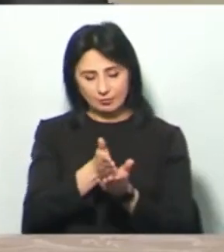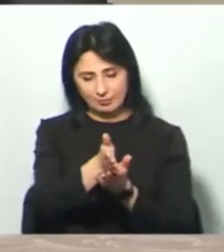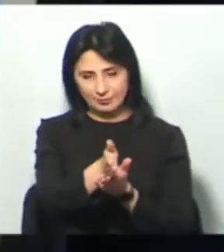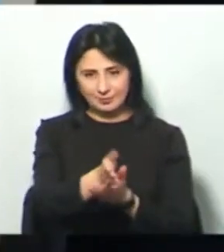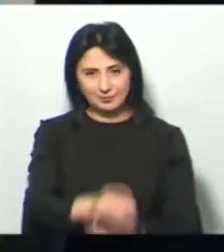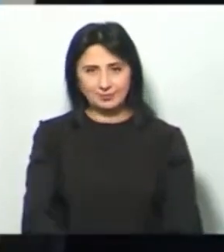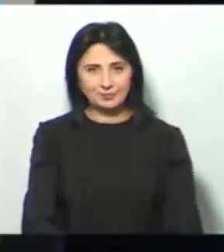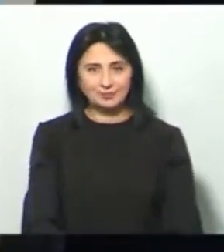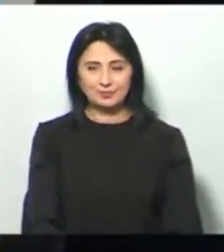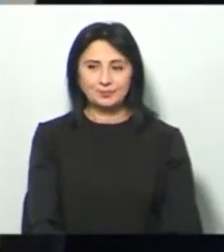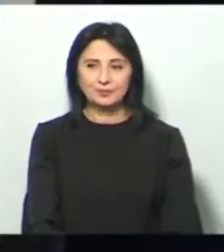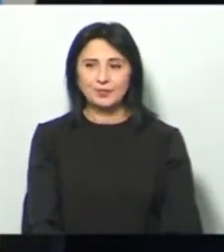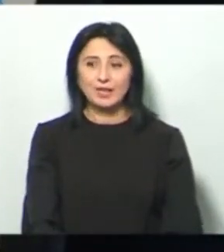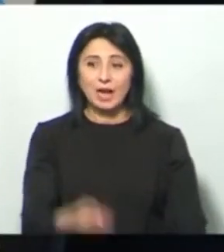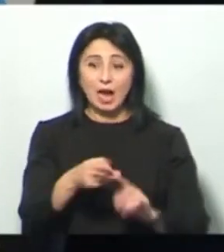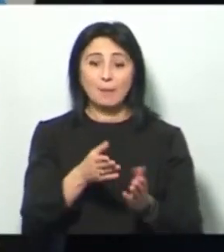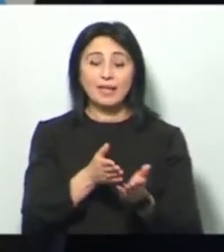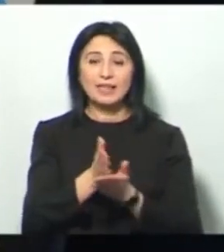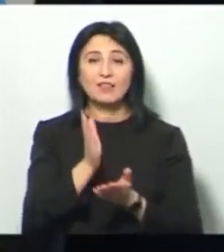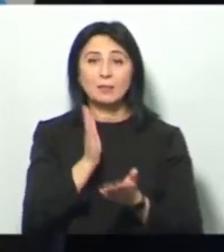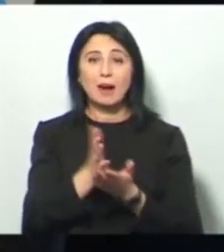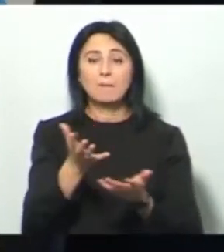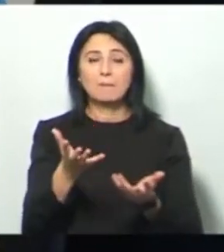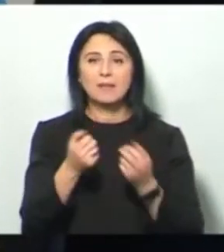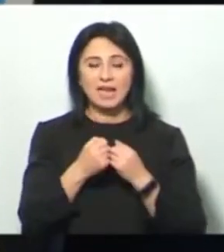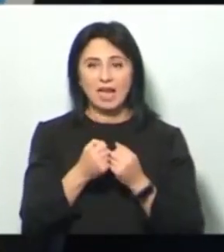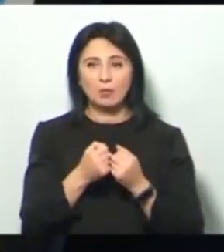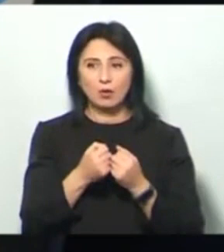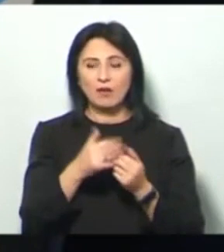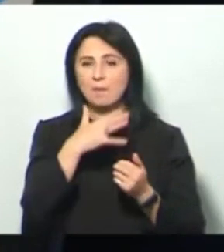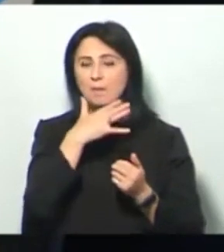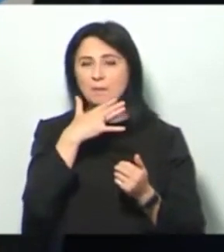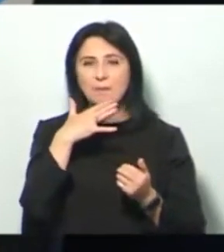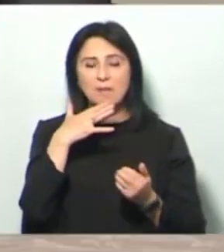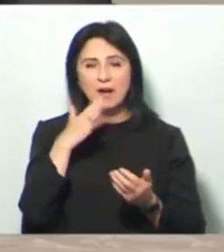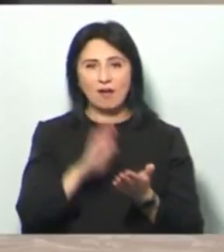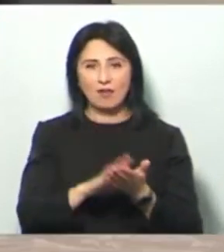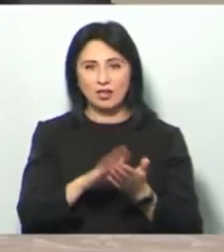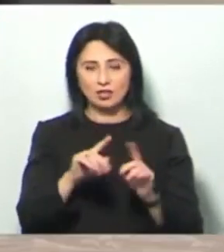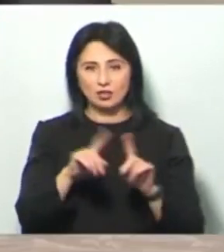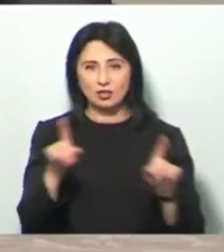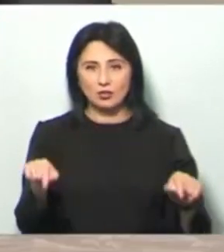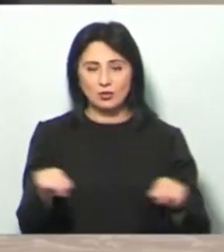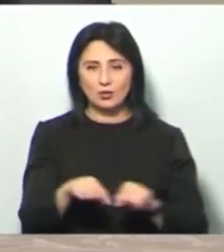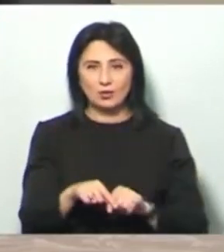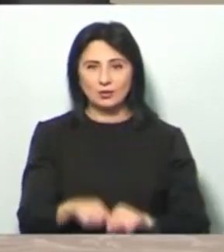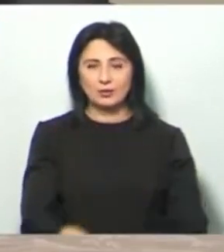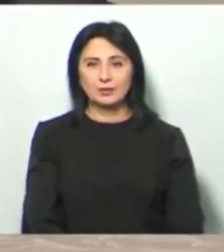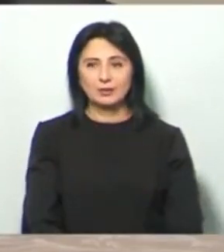გავატარე. ამ დარგში მაგ მიღებული მრავალი ჯილდო.